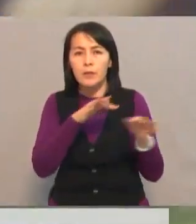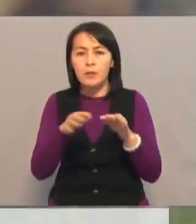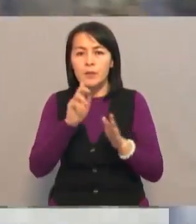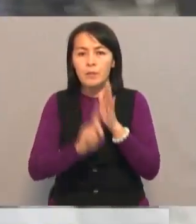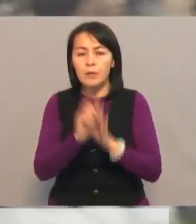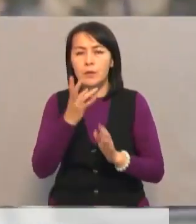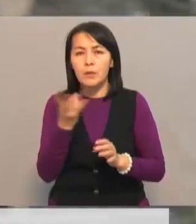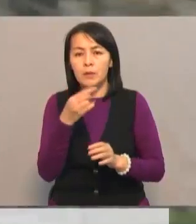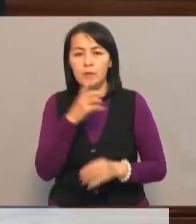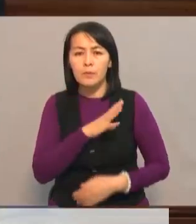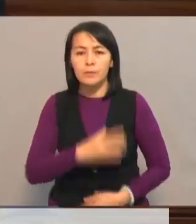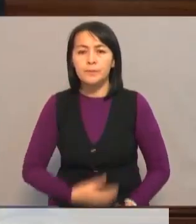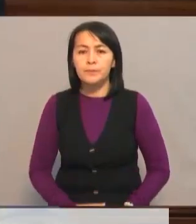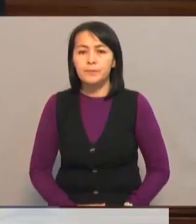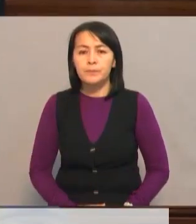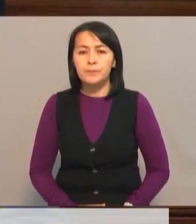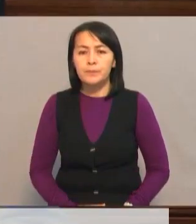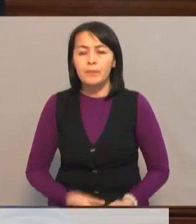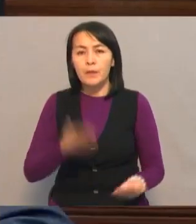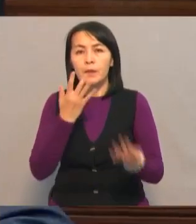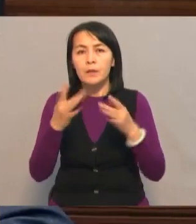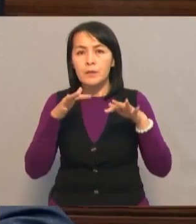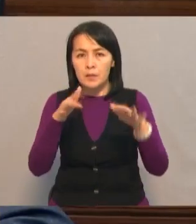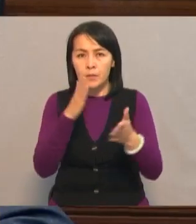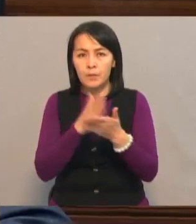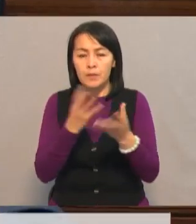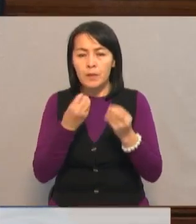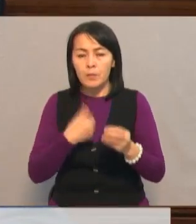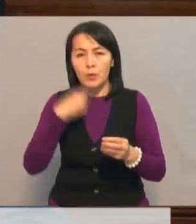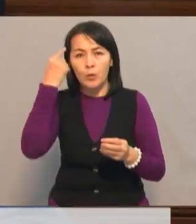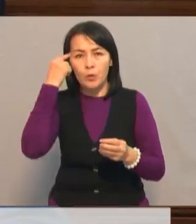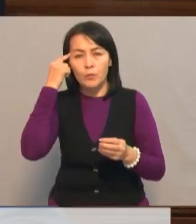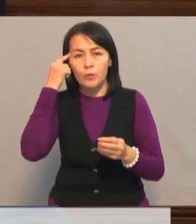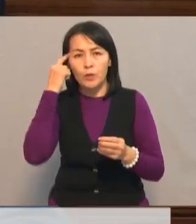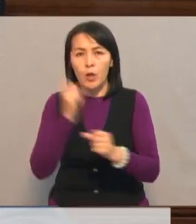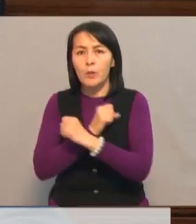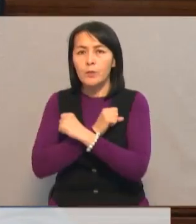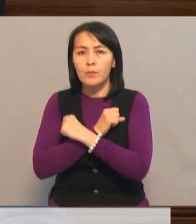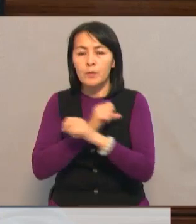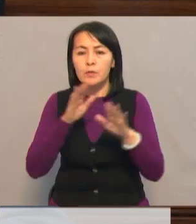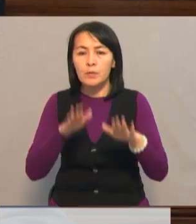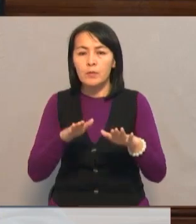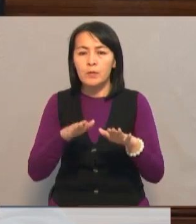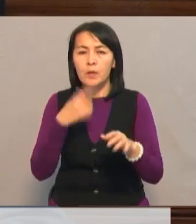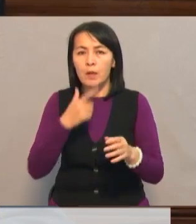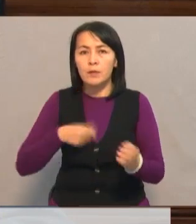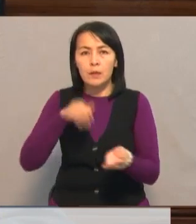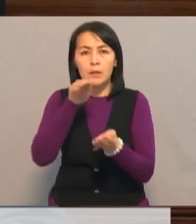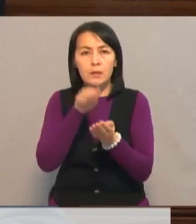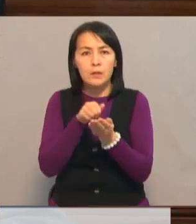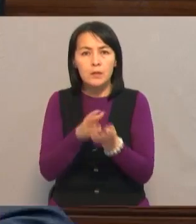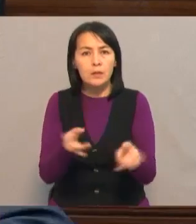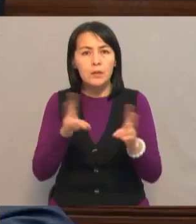кірісу қажеттігін айтты. Егер шешімді тапсақ, әрине, ол мен ойымша орталық саябақта солдаттардың мәйіті